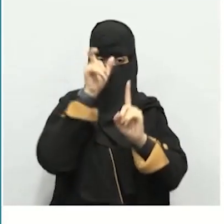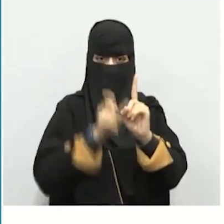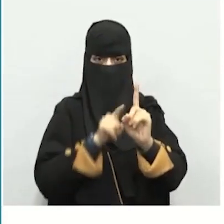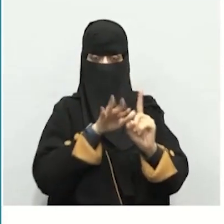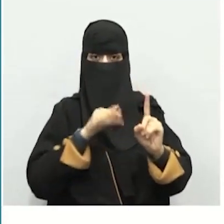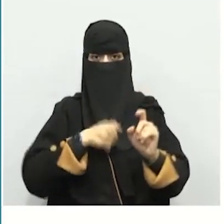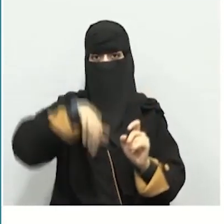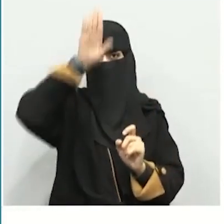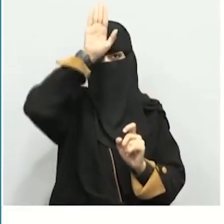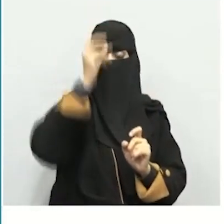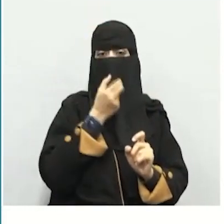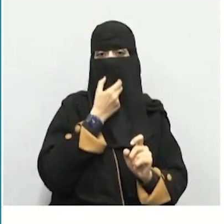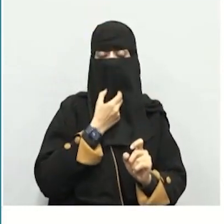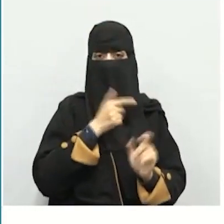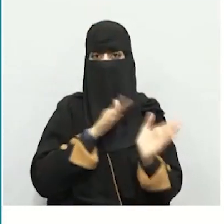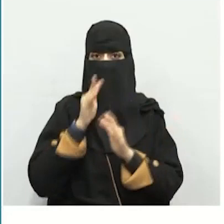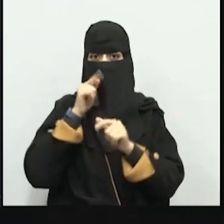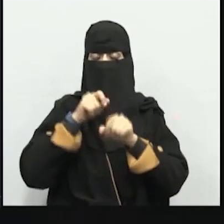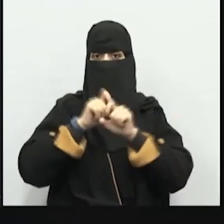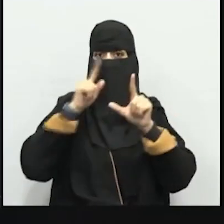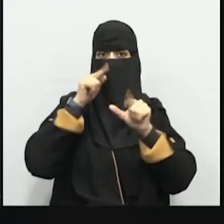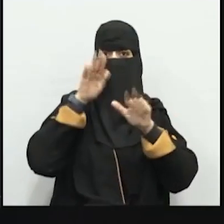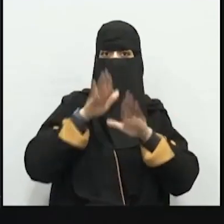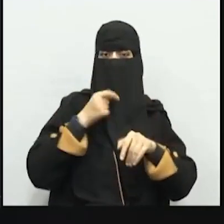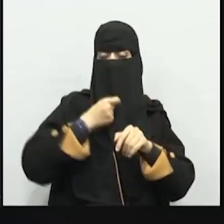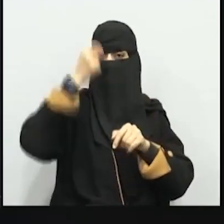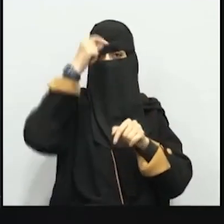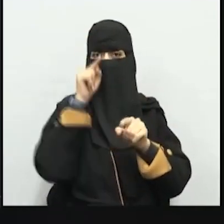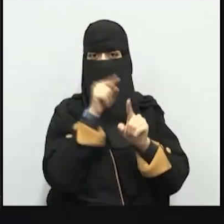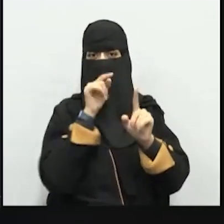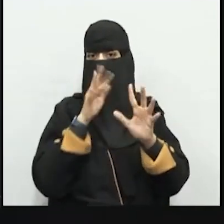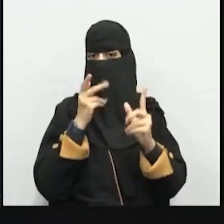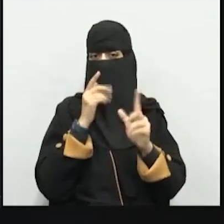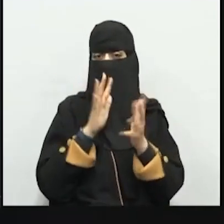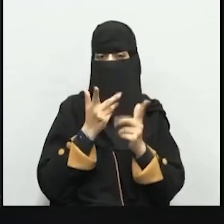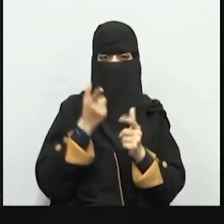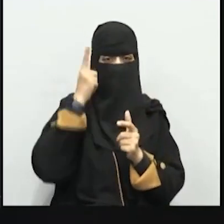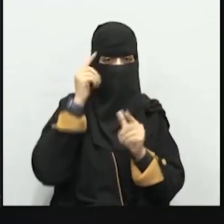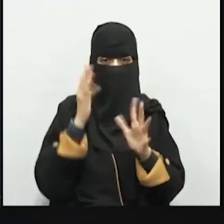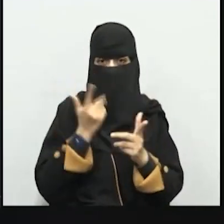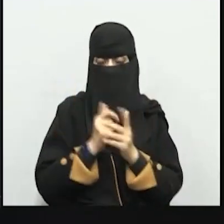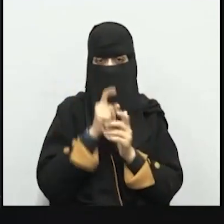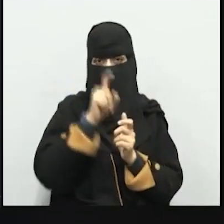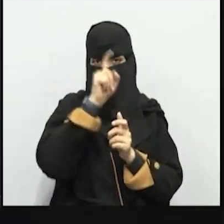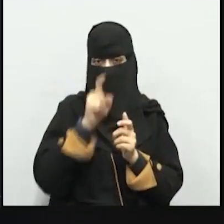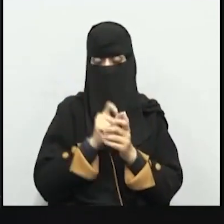خادم الحرمين الشريفين الملك سلمان بن عبد العزيز، ما مظاهر ذلك؟